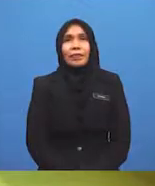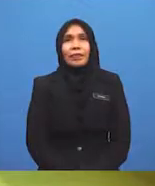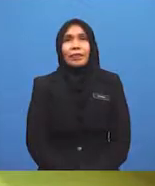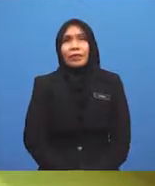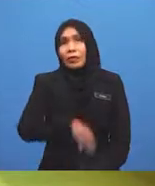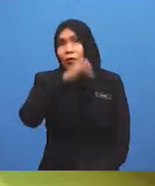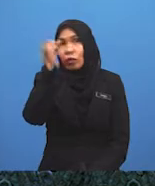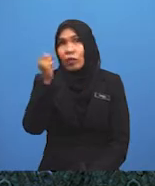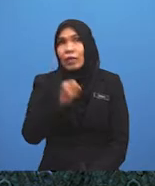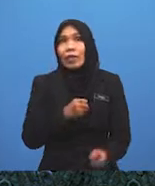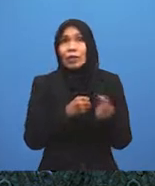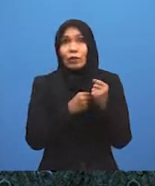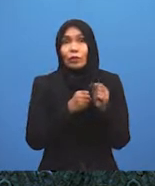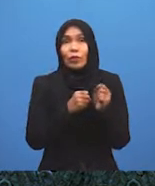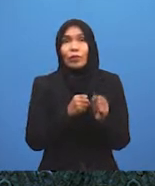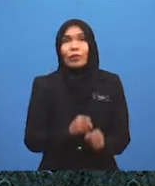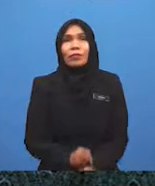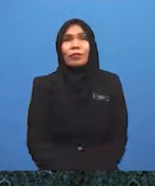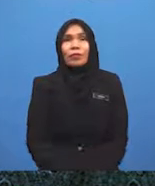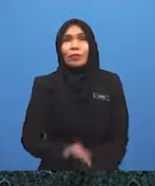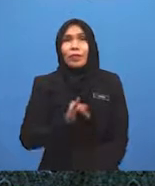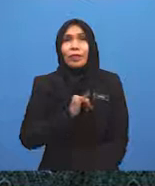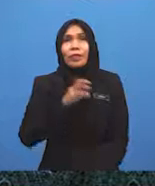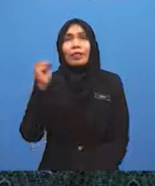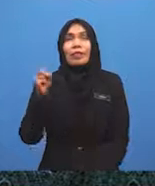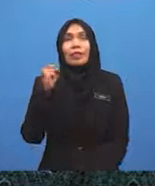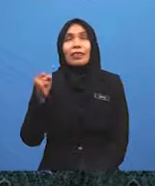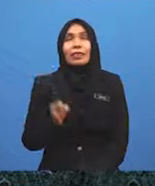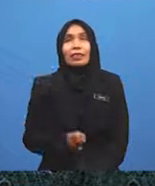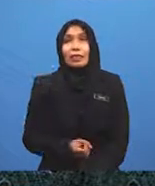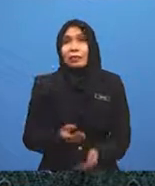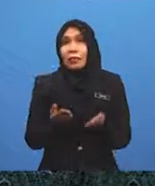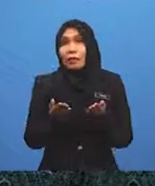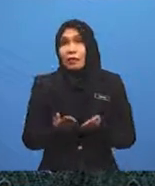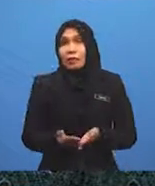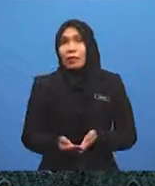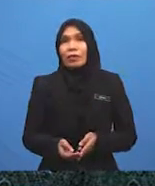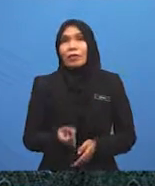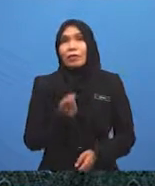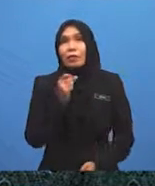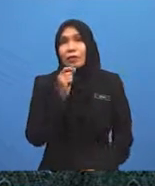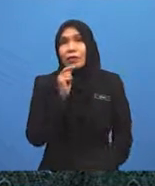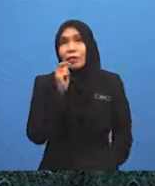Soalan ke-10. Saya sentiasa menerima